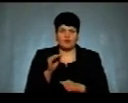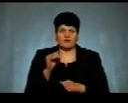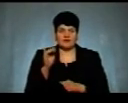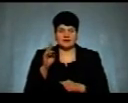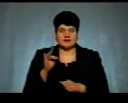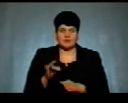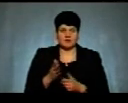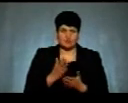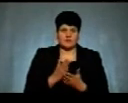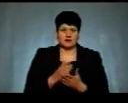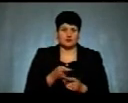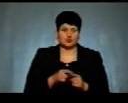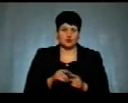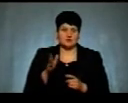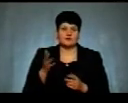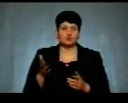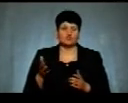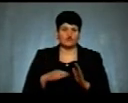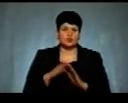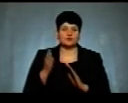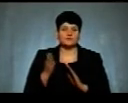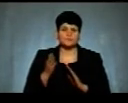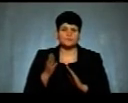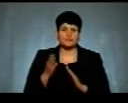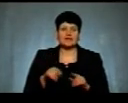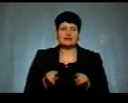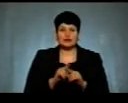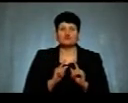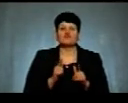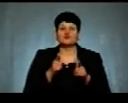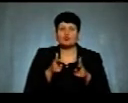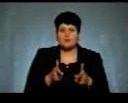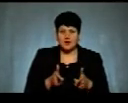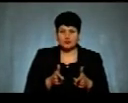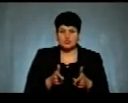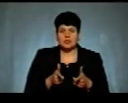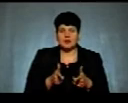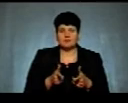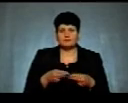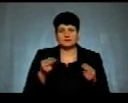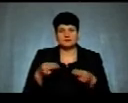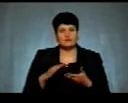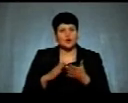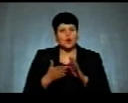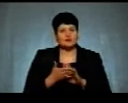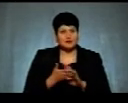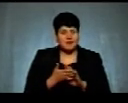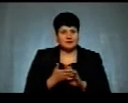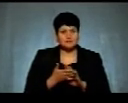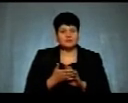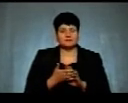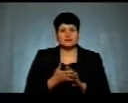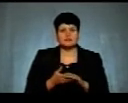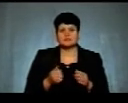наявності такої освіти. Також, вступаючи на або заключивши контракт з Збройними силами